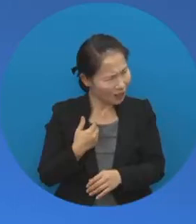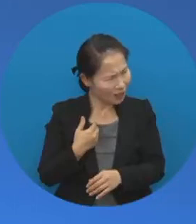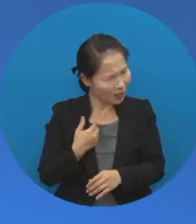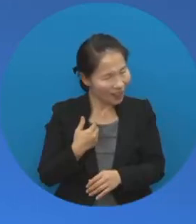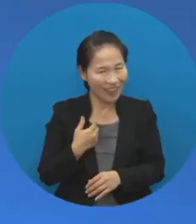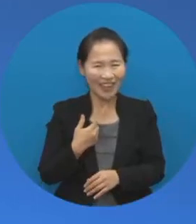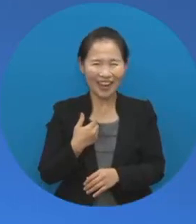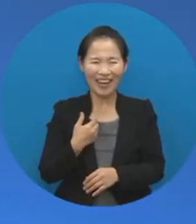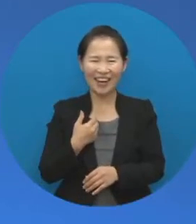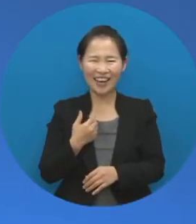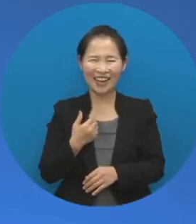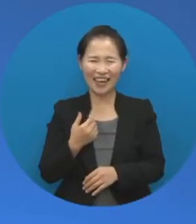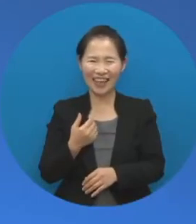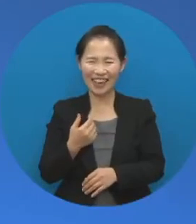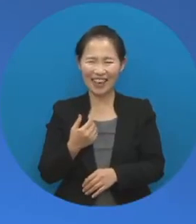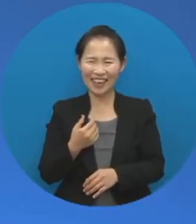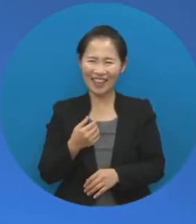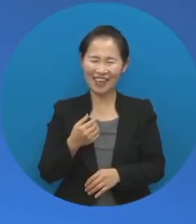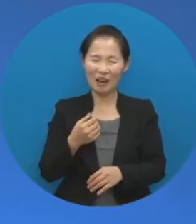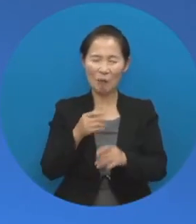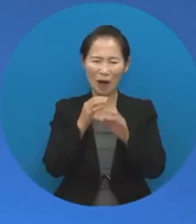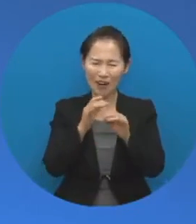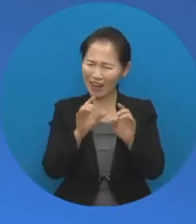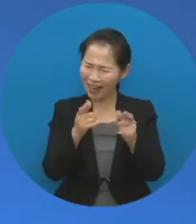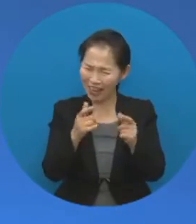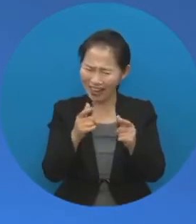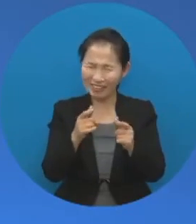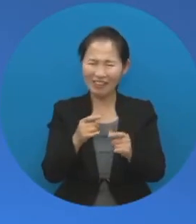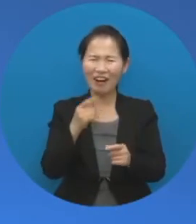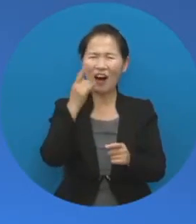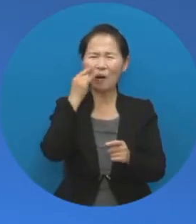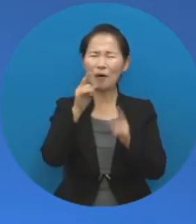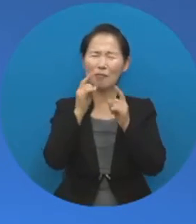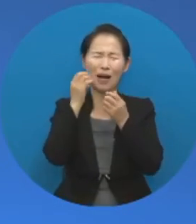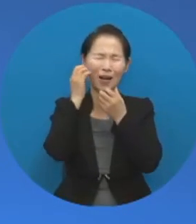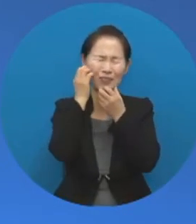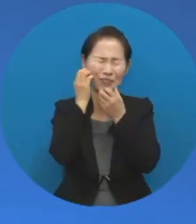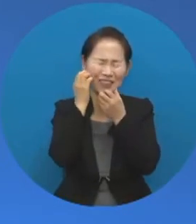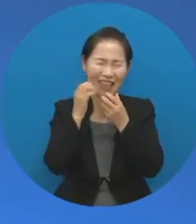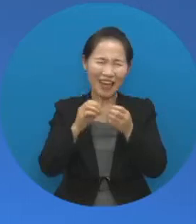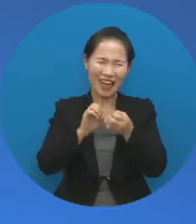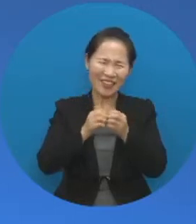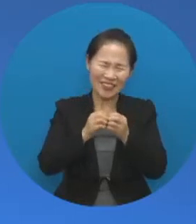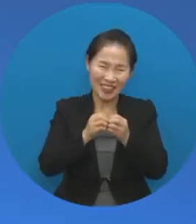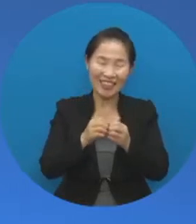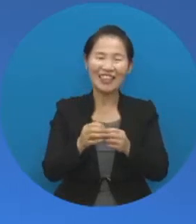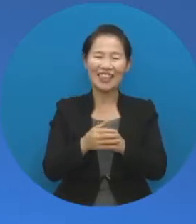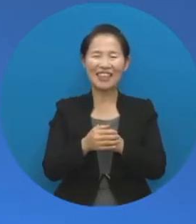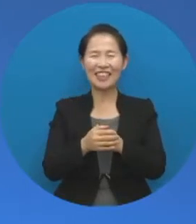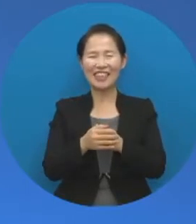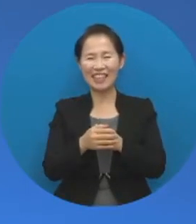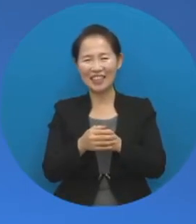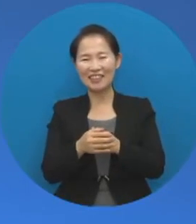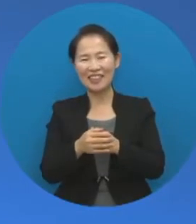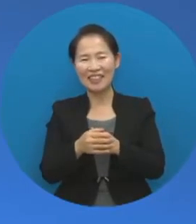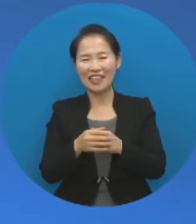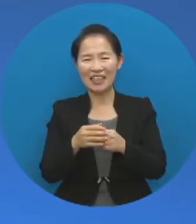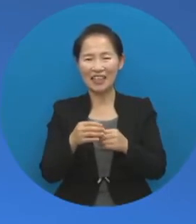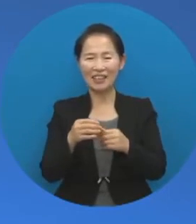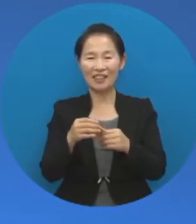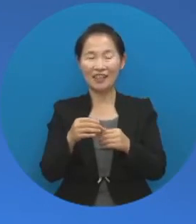스트로베리 막 이렇게 방언이 아니었던 거예요. 그냥 따라했던 거였어요. 지금도 막 따라하는데 제가